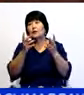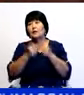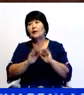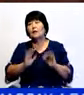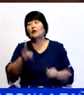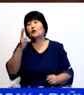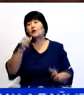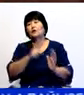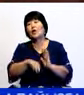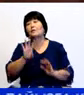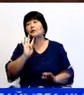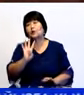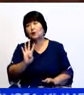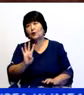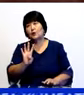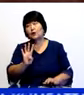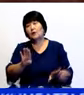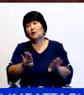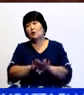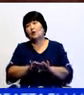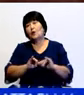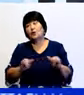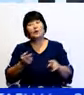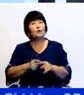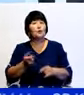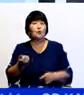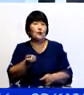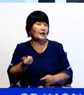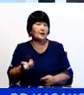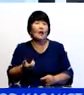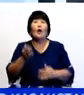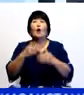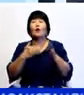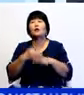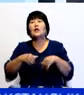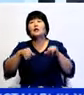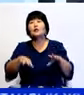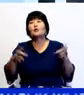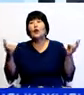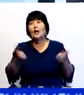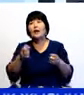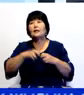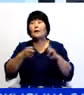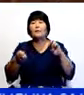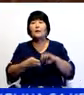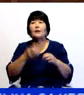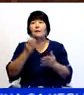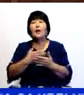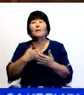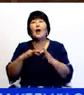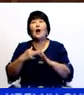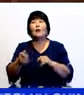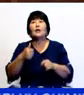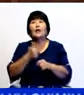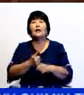болған 264 бірлікке ұлғайған. Ол өте аз. Құрылыс саласында да шешуді қажет ететін проблемалар бар. Мәселен, аудан